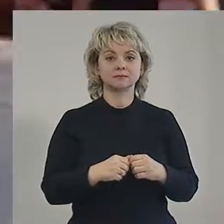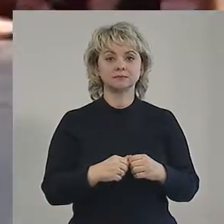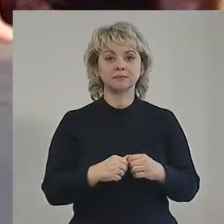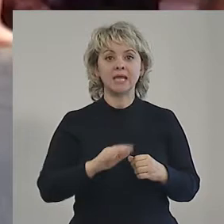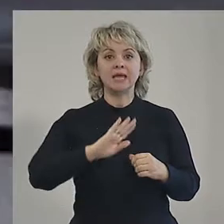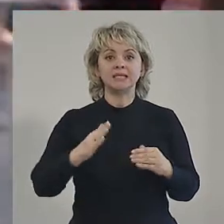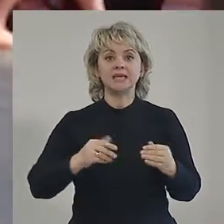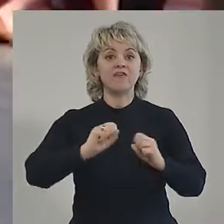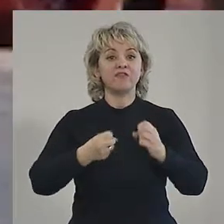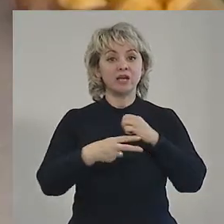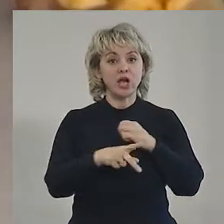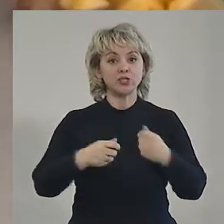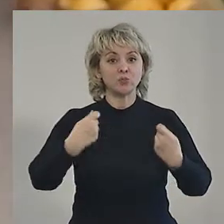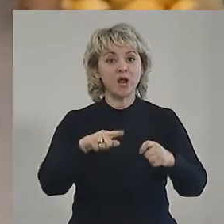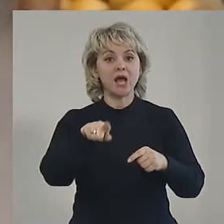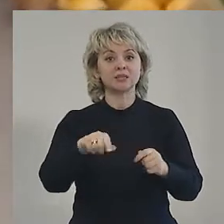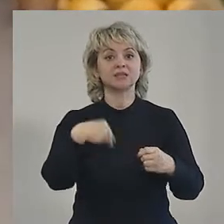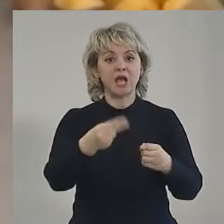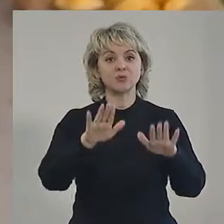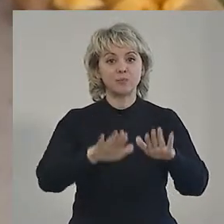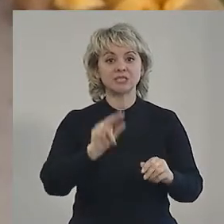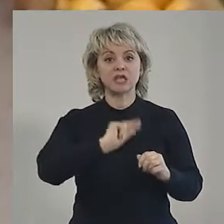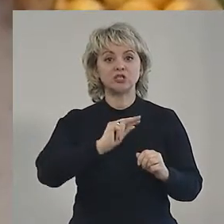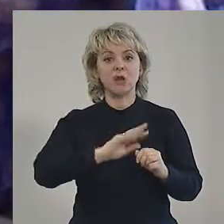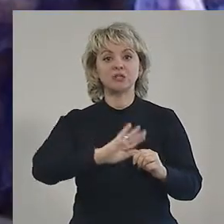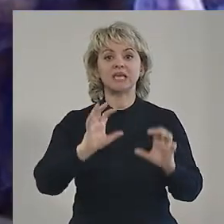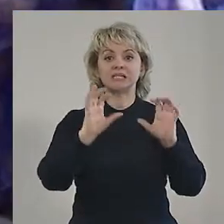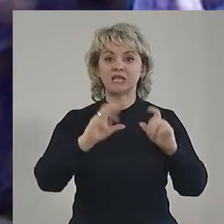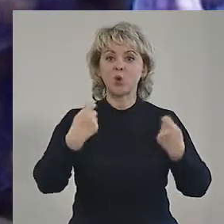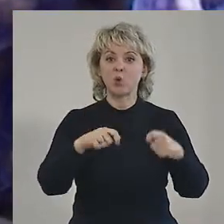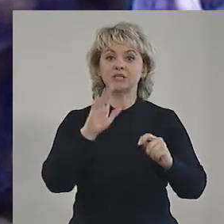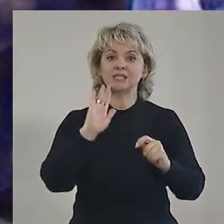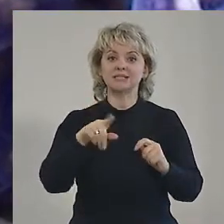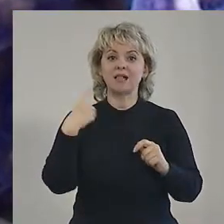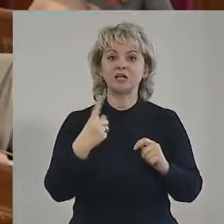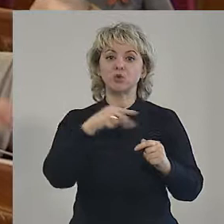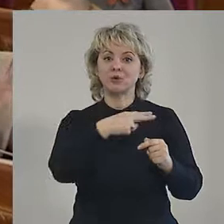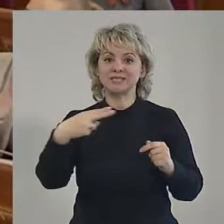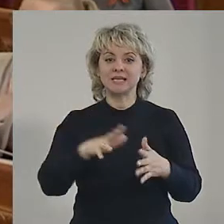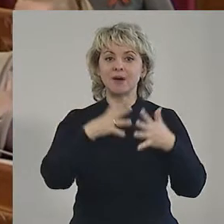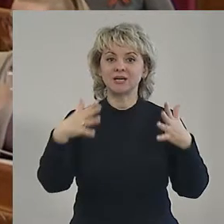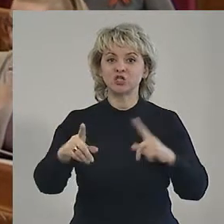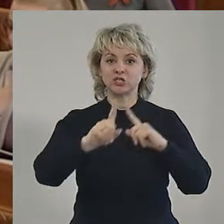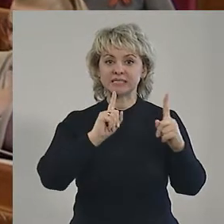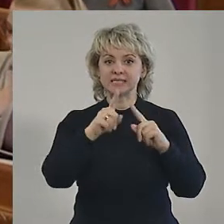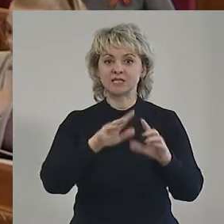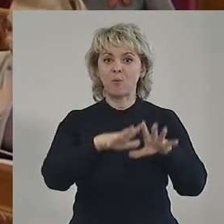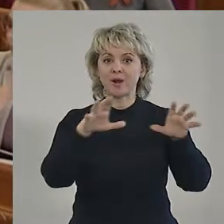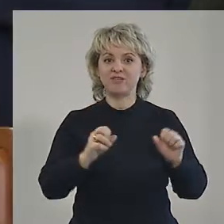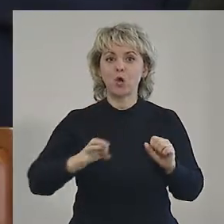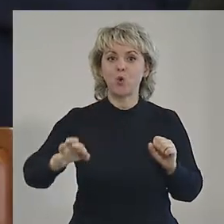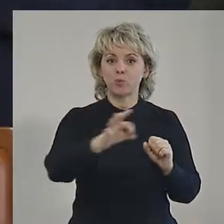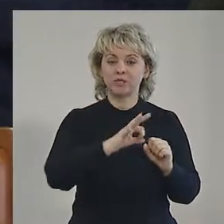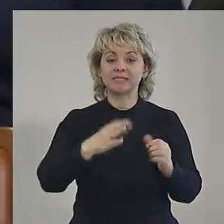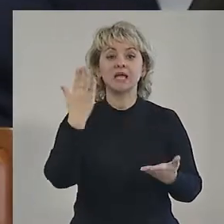Не разгонять продавцов, а дать им место для работы. Незаконная торговля стала одной из тем расширенного заседания правительства